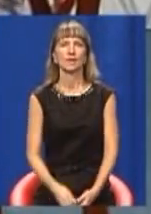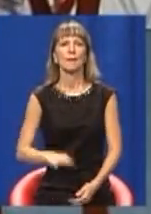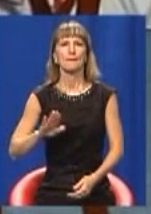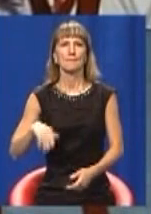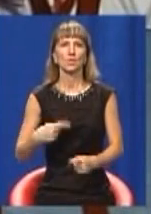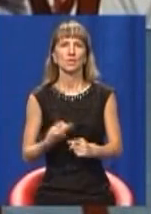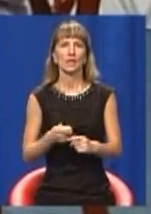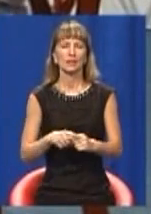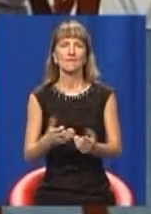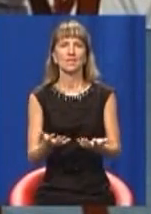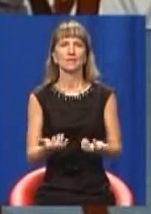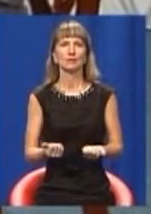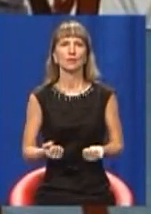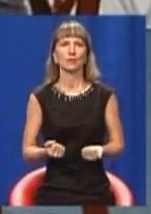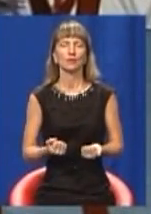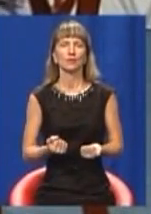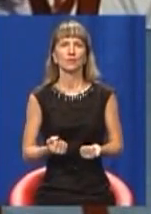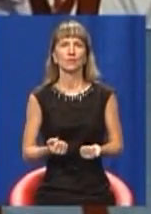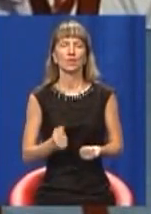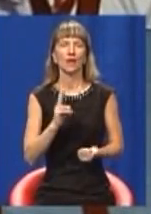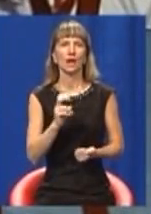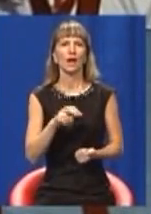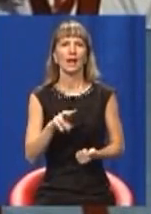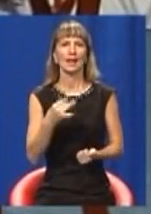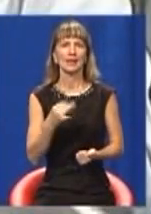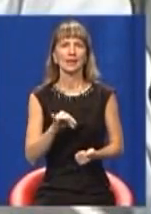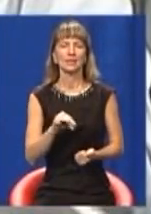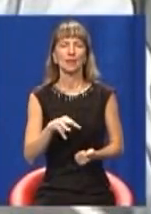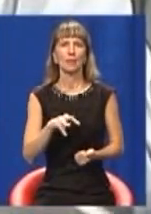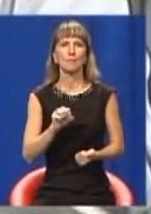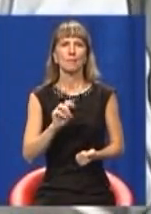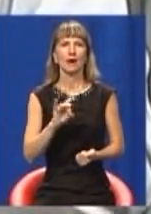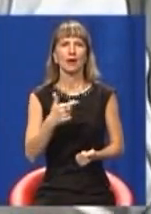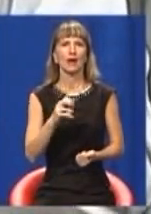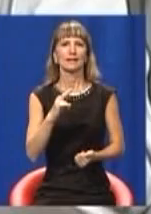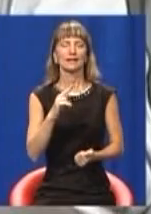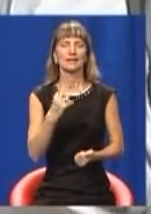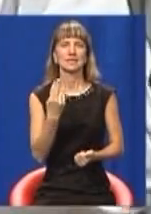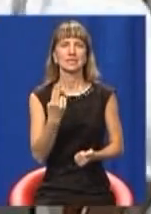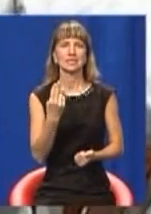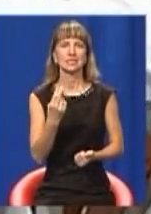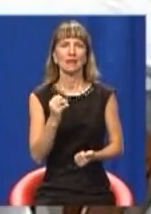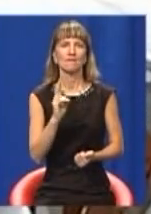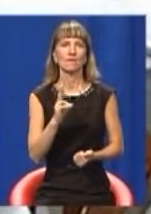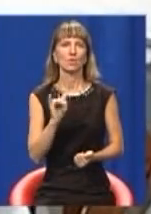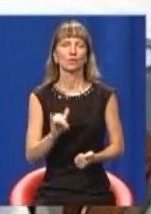После этого возьмем калий марганцево-кислый. Марганцовка.